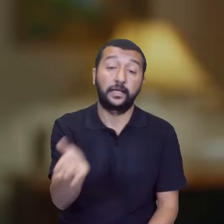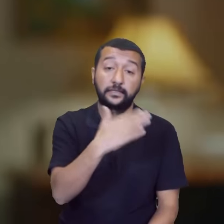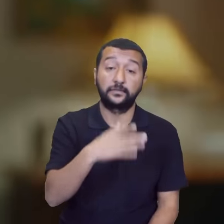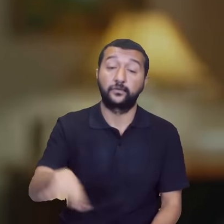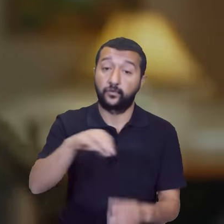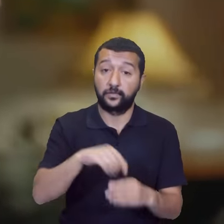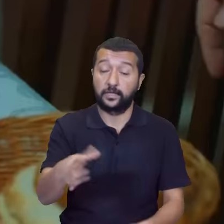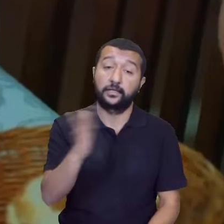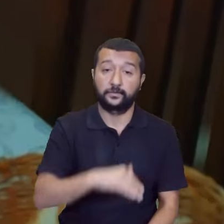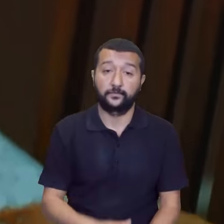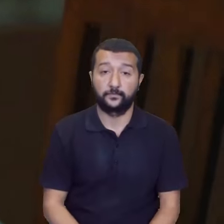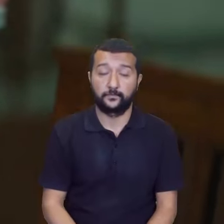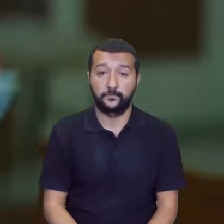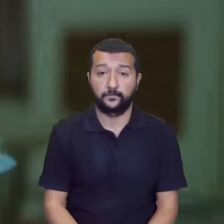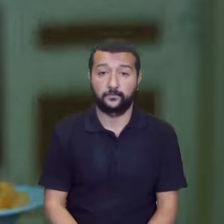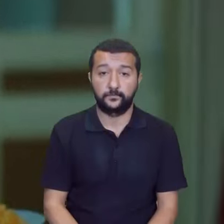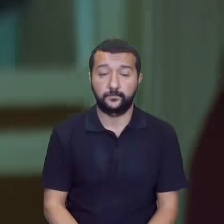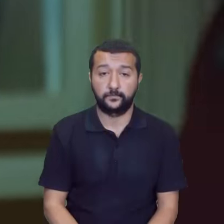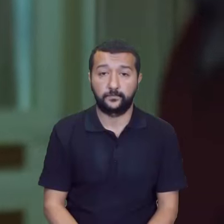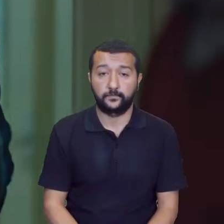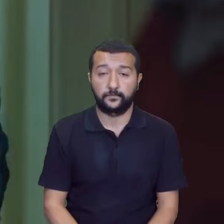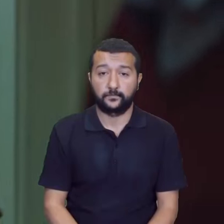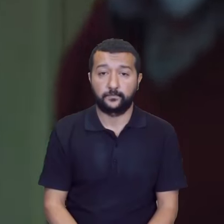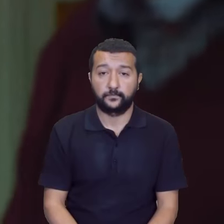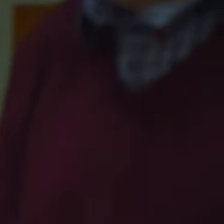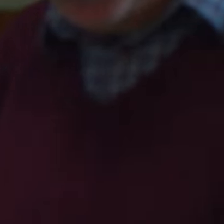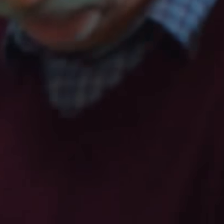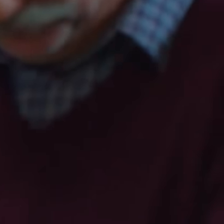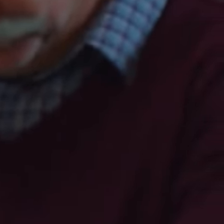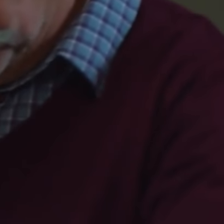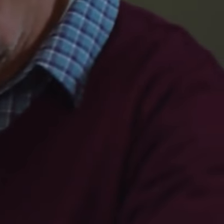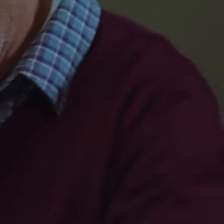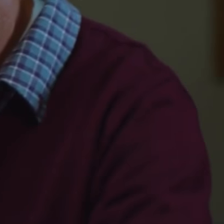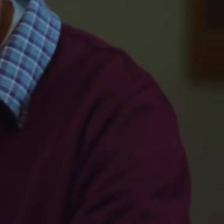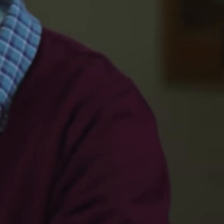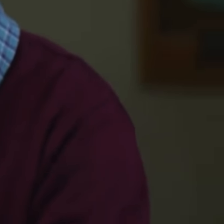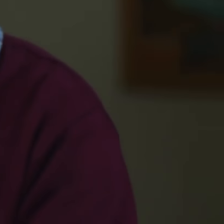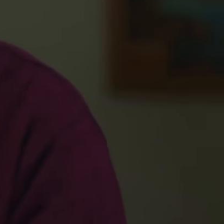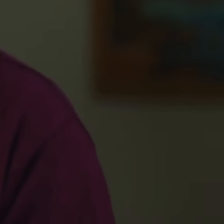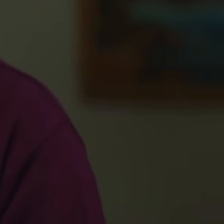hadi topla şunları, topla. Boş bulaşıkları alıp içeri götürdü.